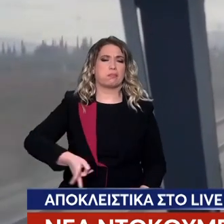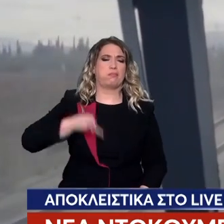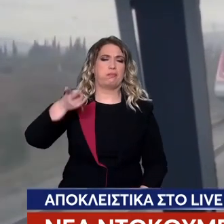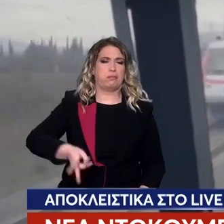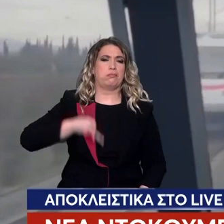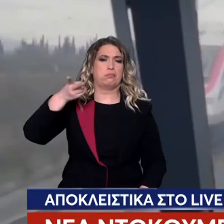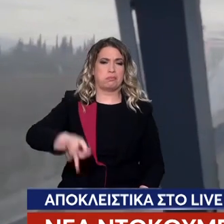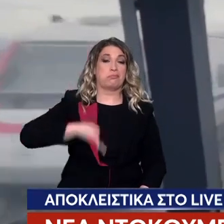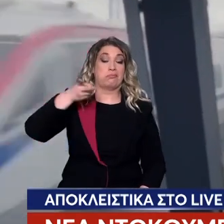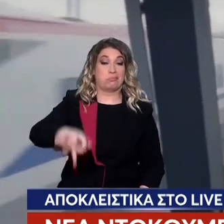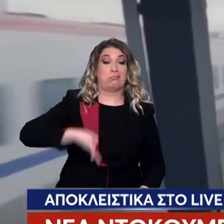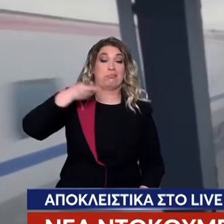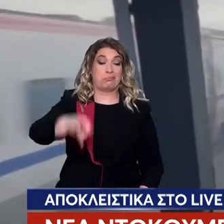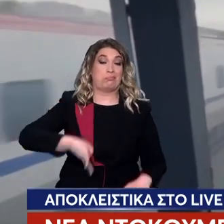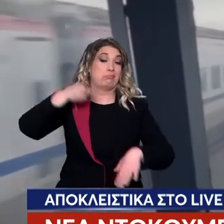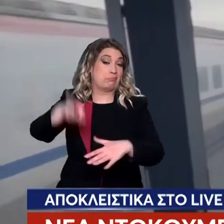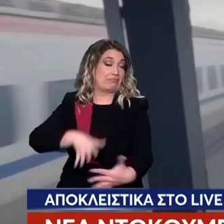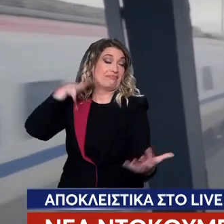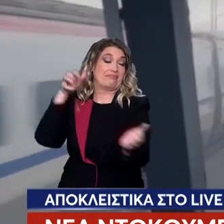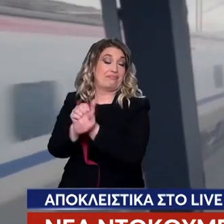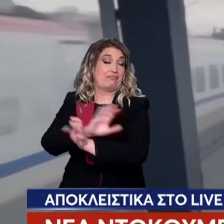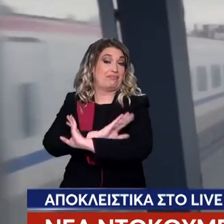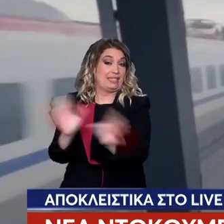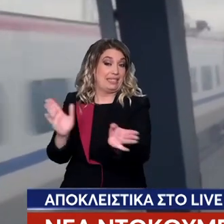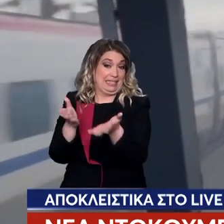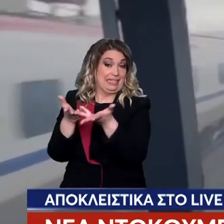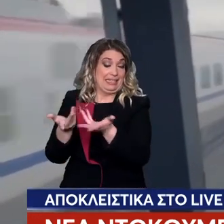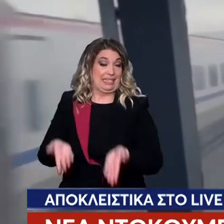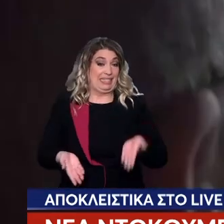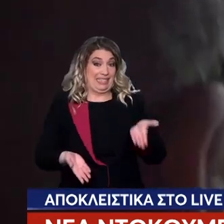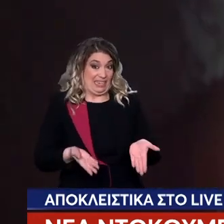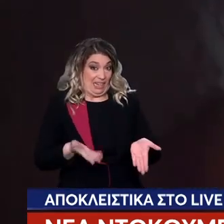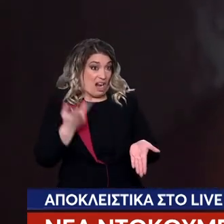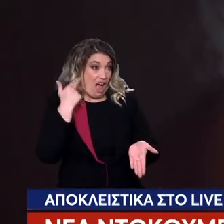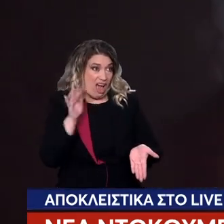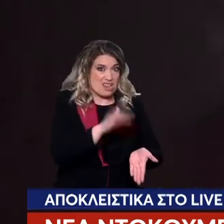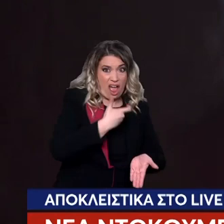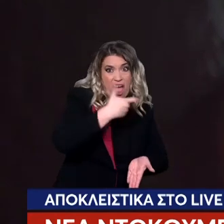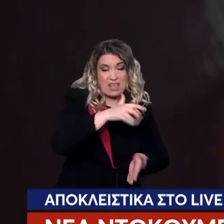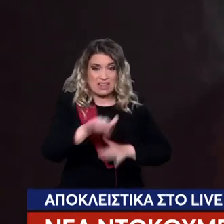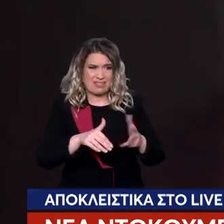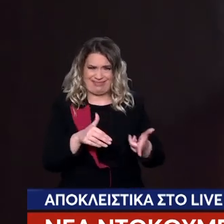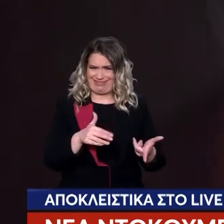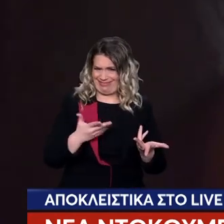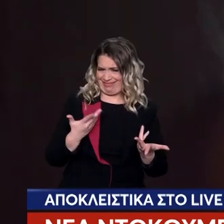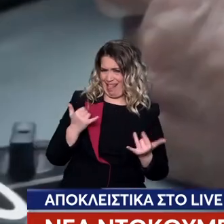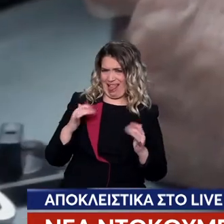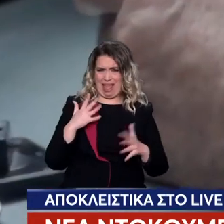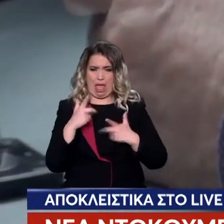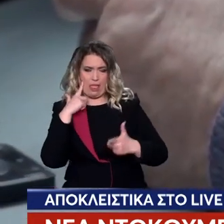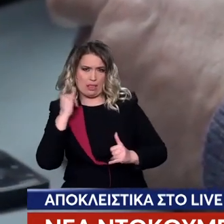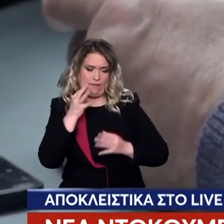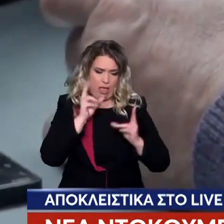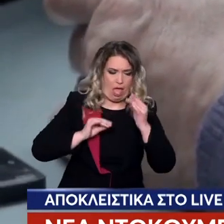φωνές που περνούν στο γραφείο του σταθμάρχη αν και παίζονται ζωές όπως ακούγεται να λέει οι προφορικές συνεννοήσεις γίνονται στο περίπου και τα